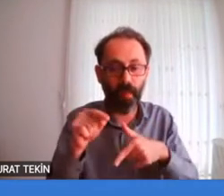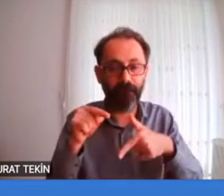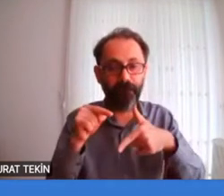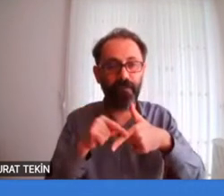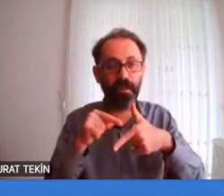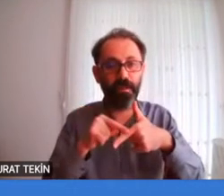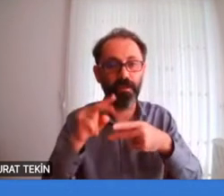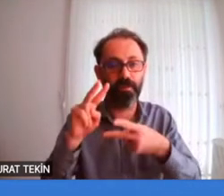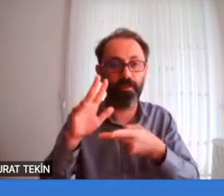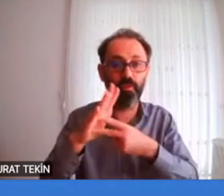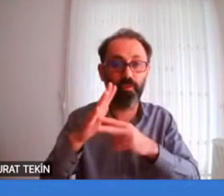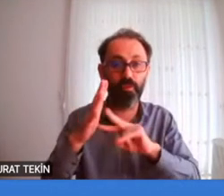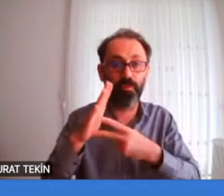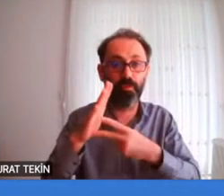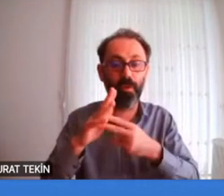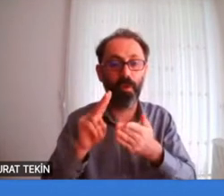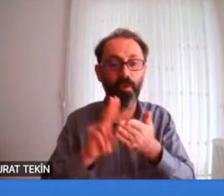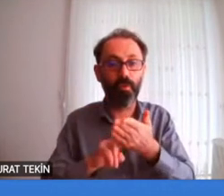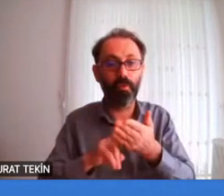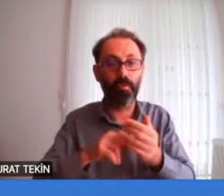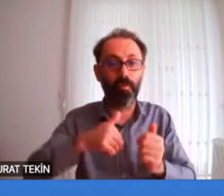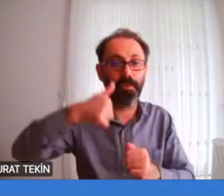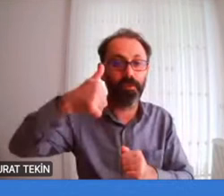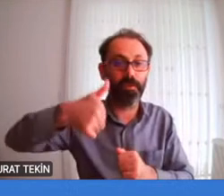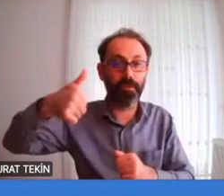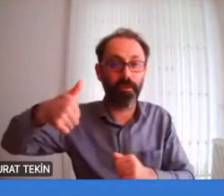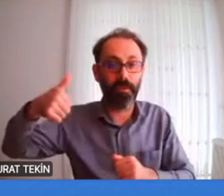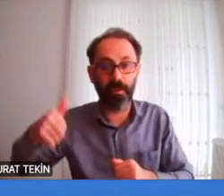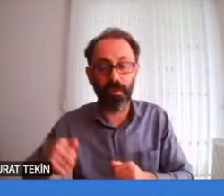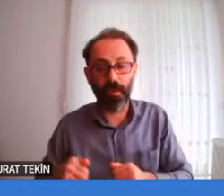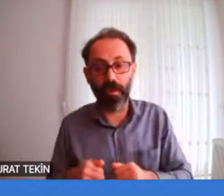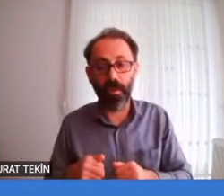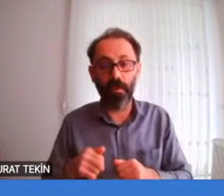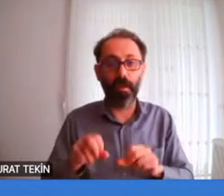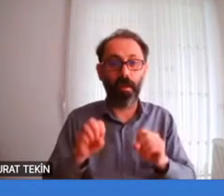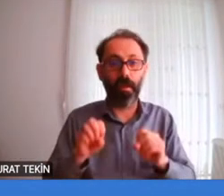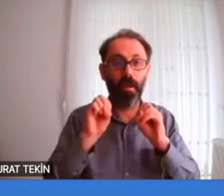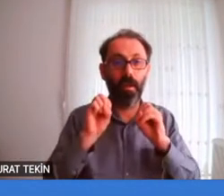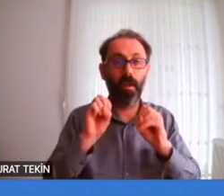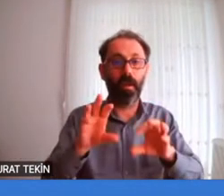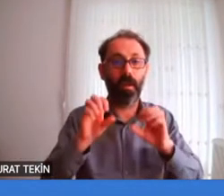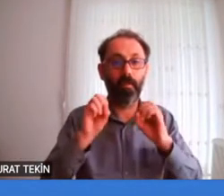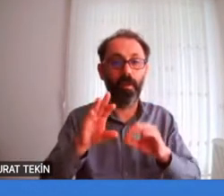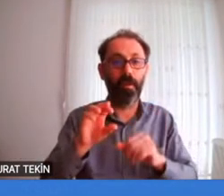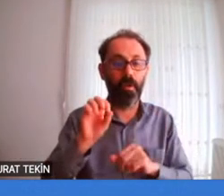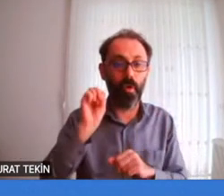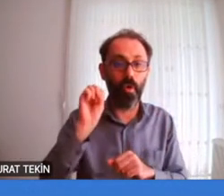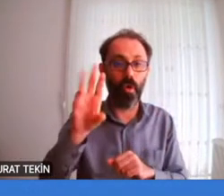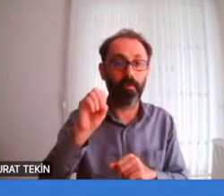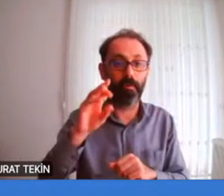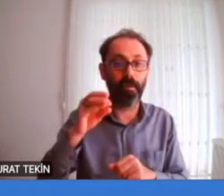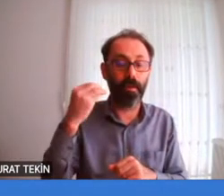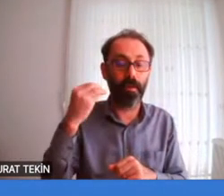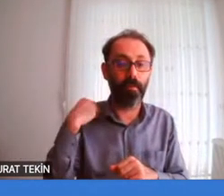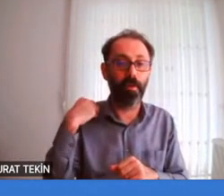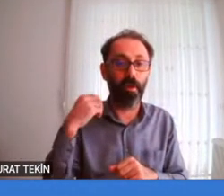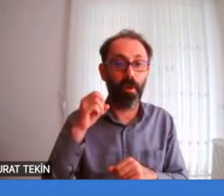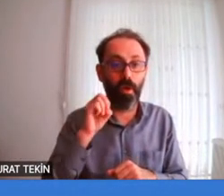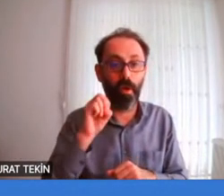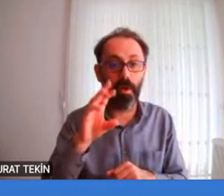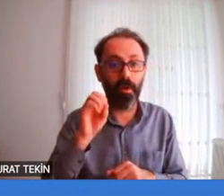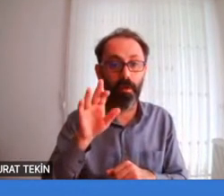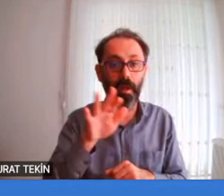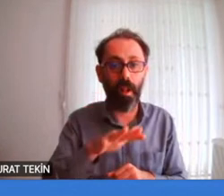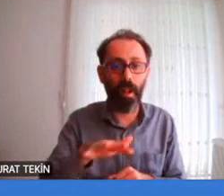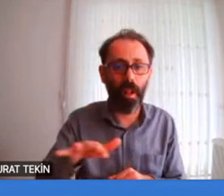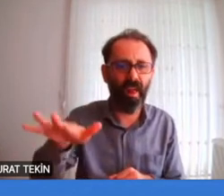kulüp başkanlarına, okuldaki rehber öğretmeninden beden eğitim öğretmenine, bunlar aslında